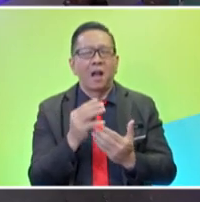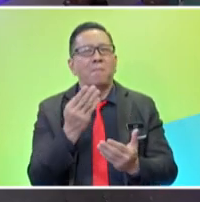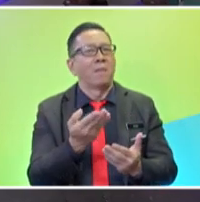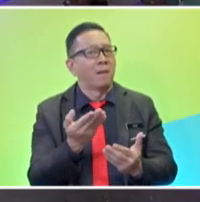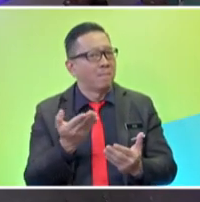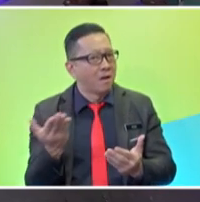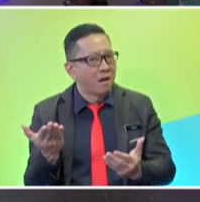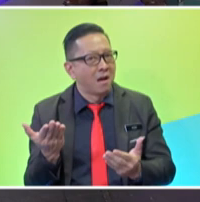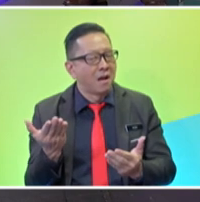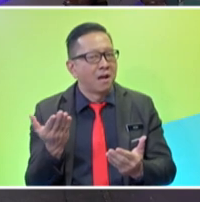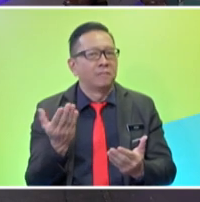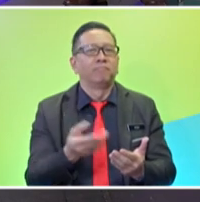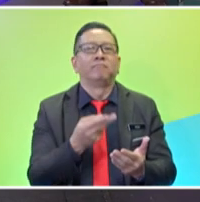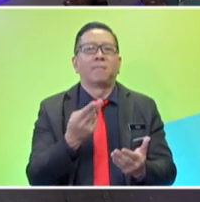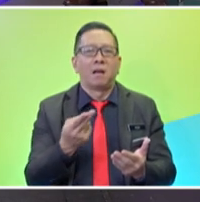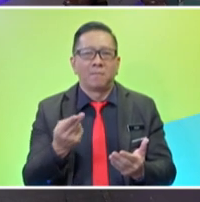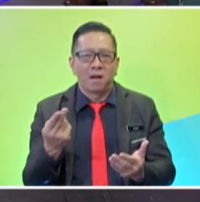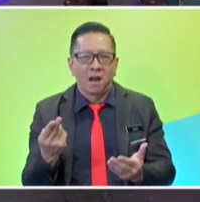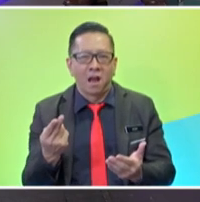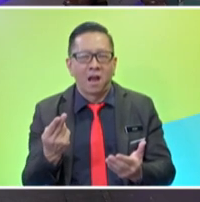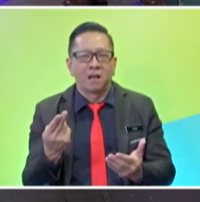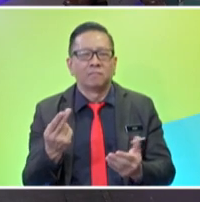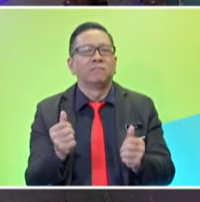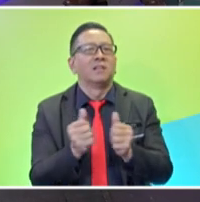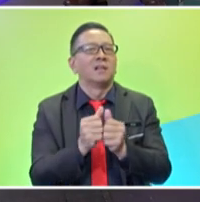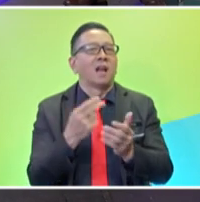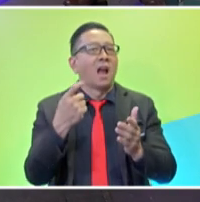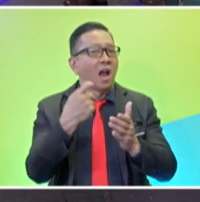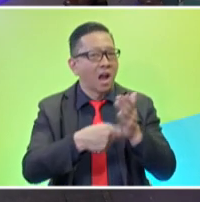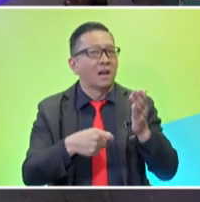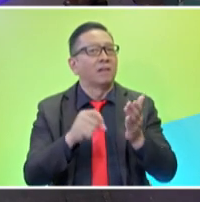luar ya dan dengan harga yang rendah